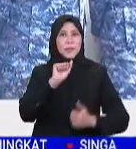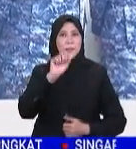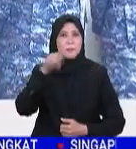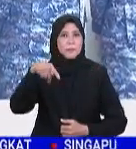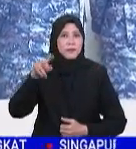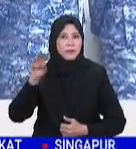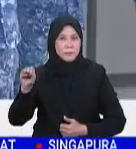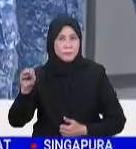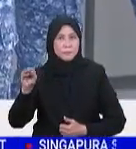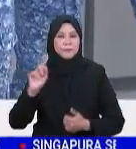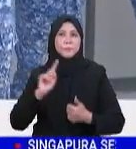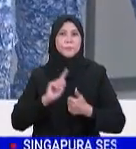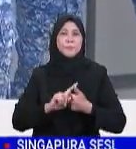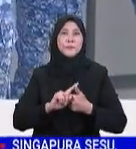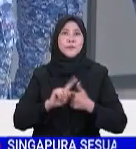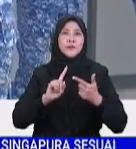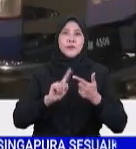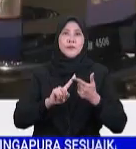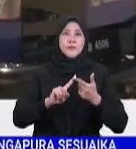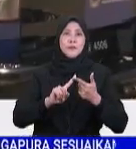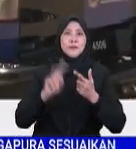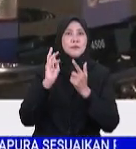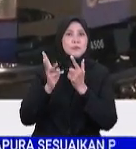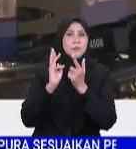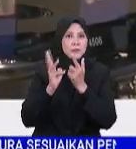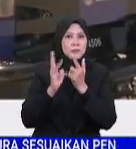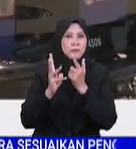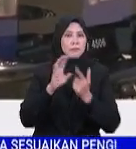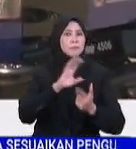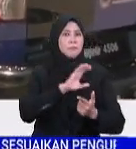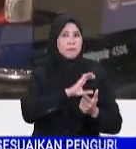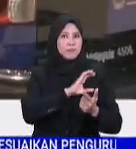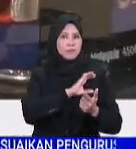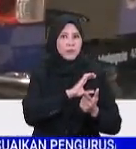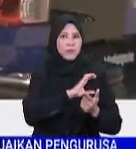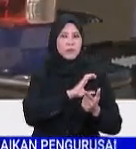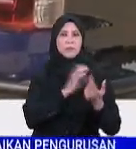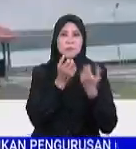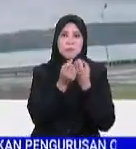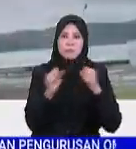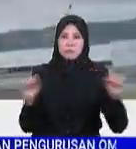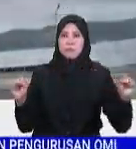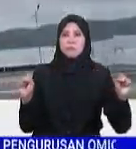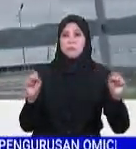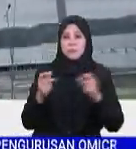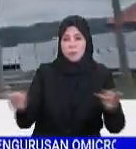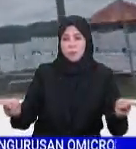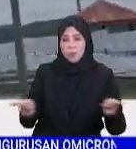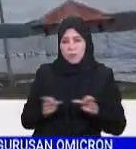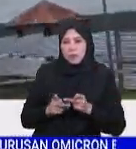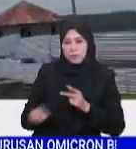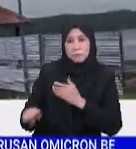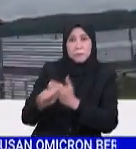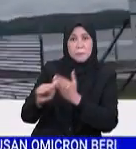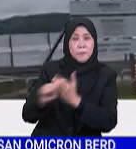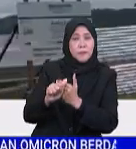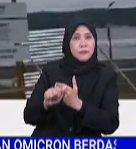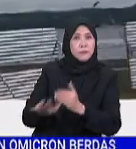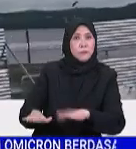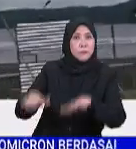pertahanan awam Malaysia epm jabatan kebajikan alam dan polis diraja Malaysia telah mengenal pasti kawasan beresiko tinggi